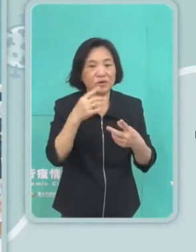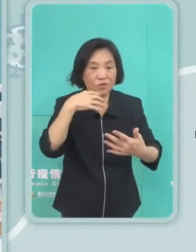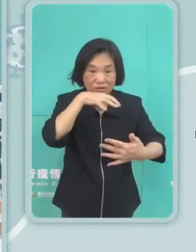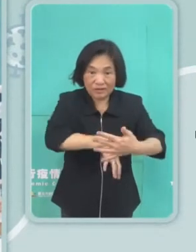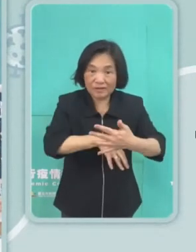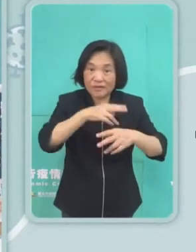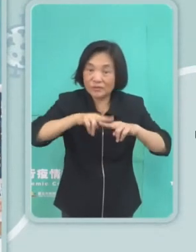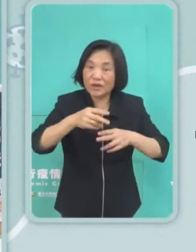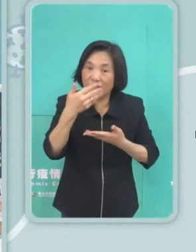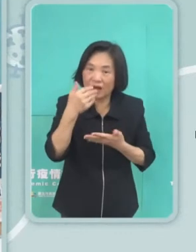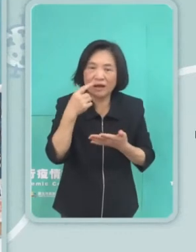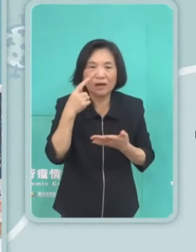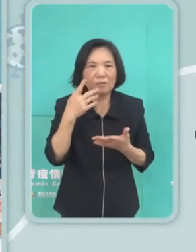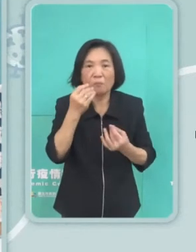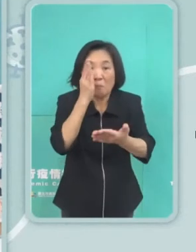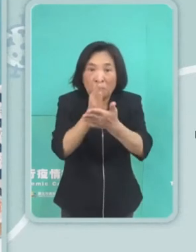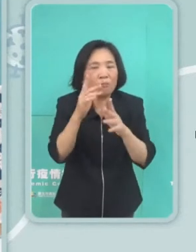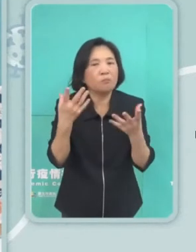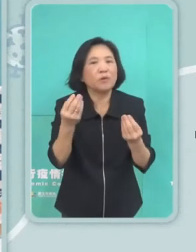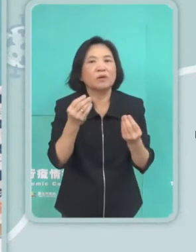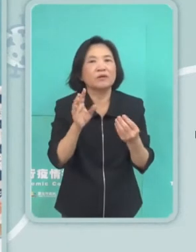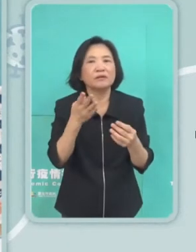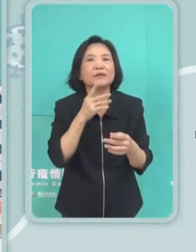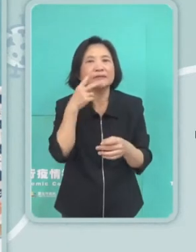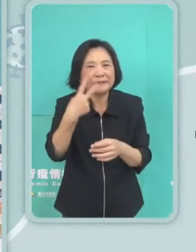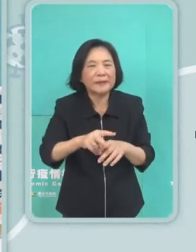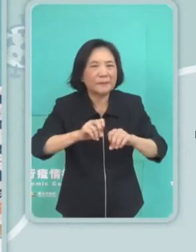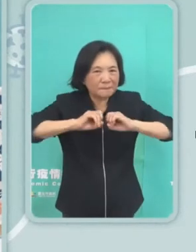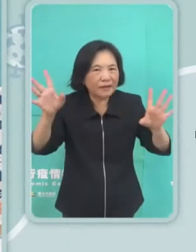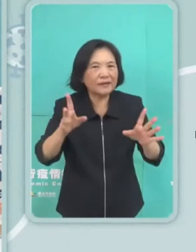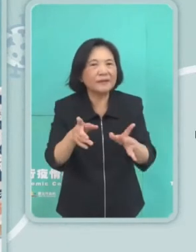用也没有禁止啦，但是拜托你